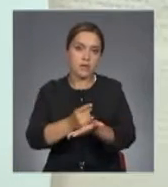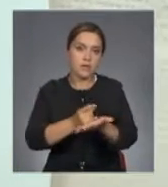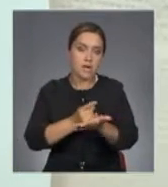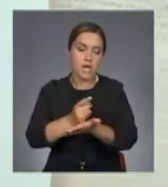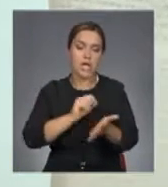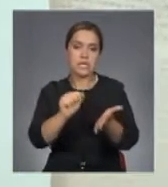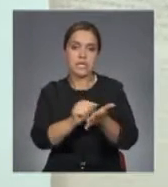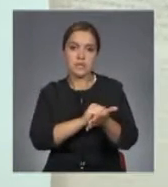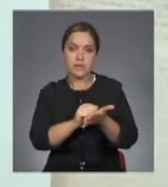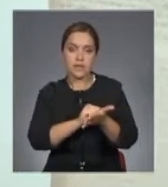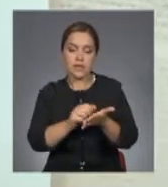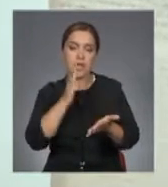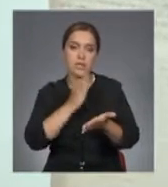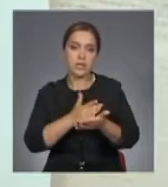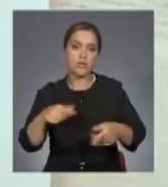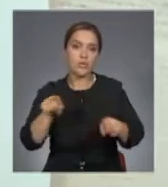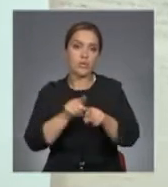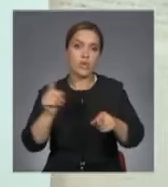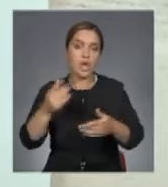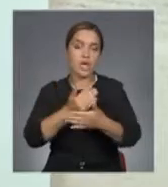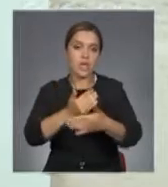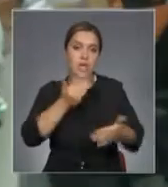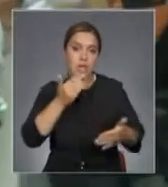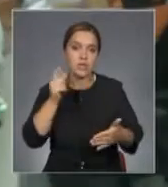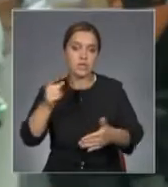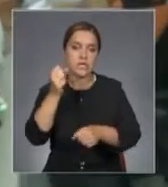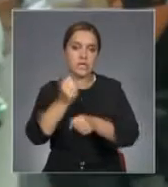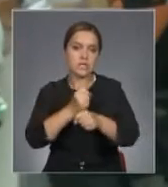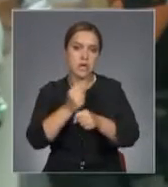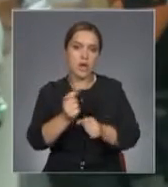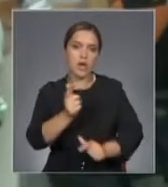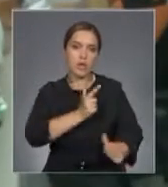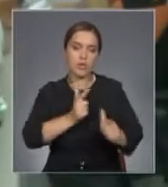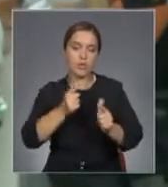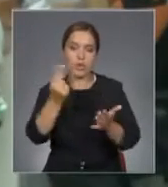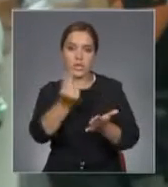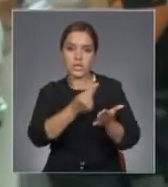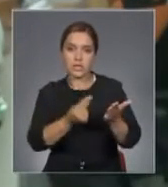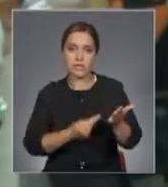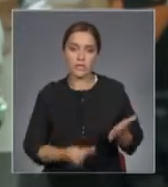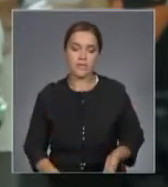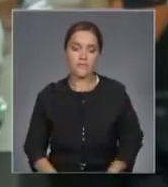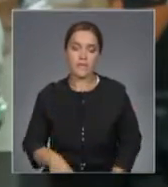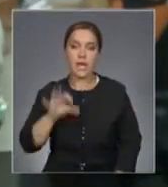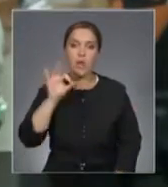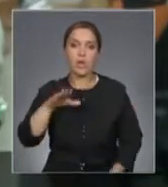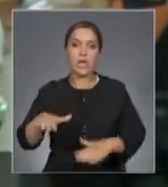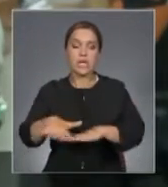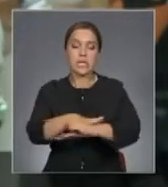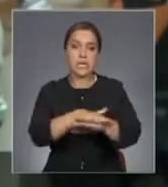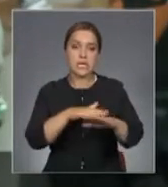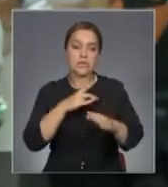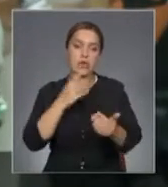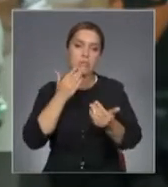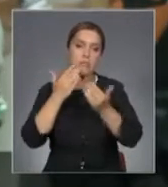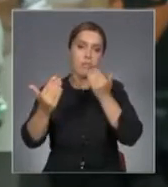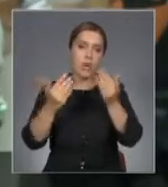еще раньше изучают спрос и составляют эскизы. От населения нам важно знать